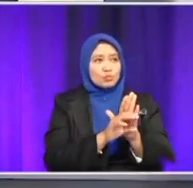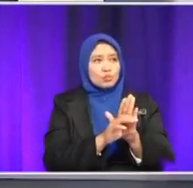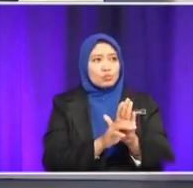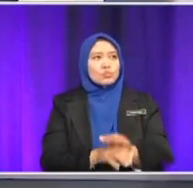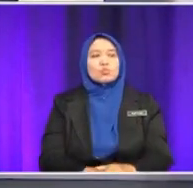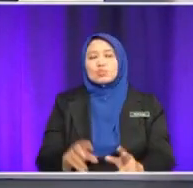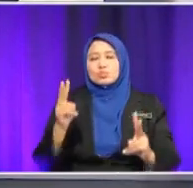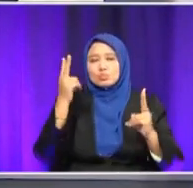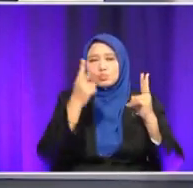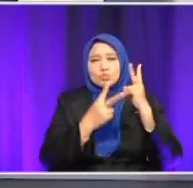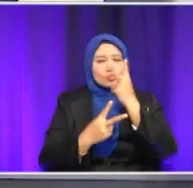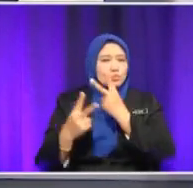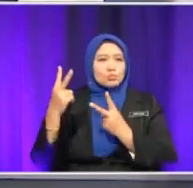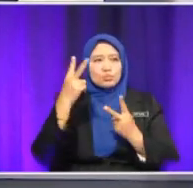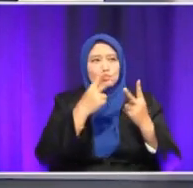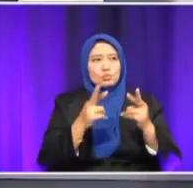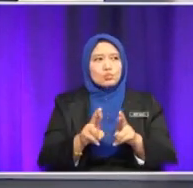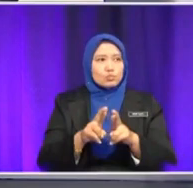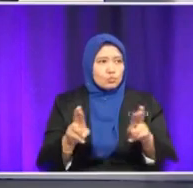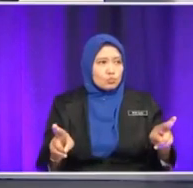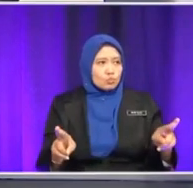kelebihannya adalah kalau dimasukkan